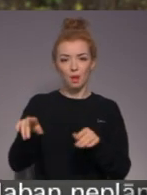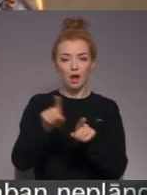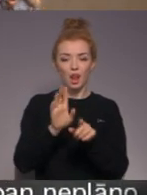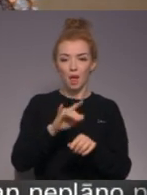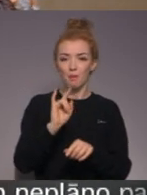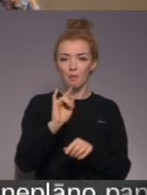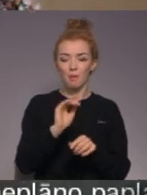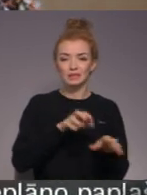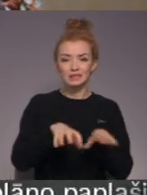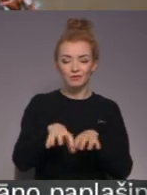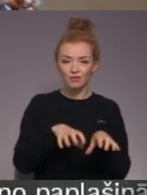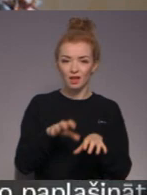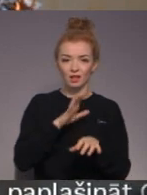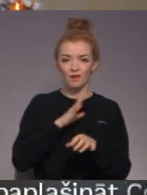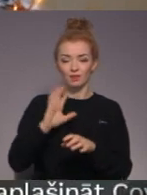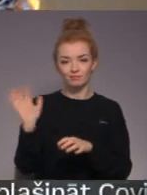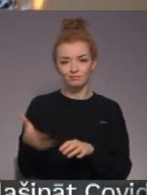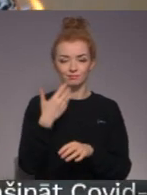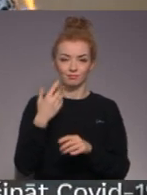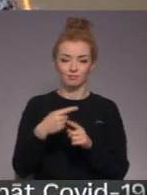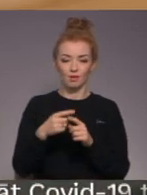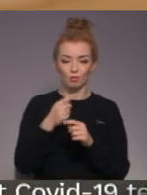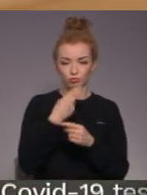viņus nevarētu kaut kādā veidā aizskārt.